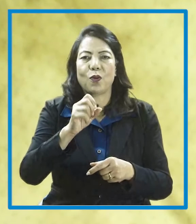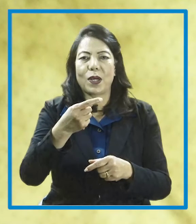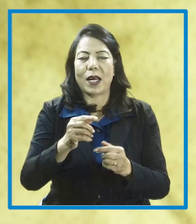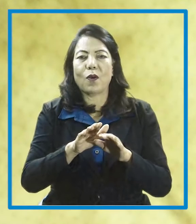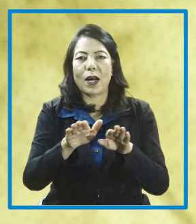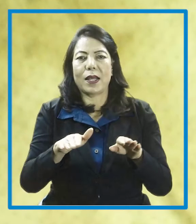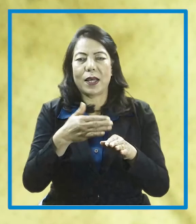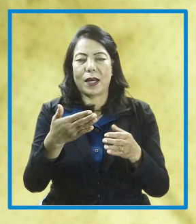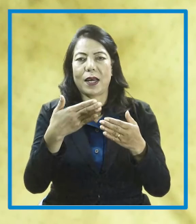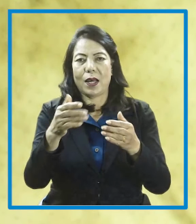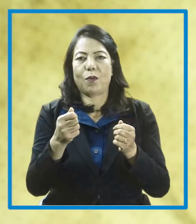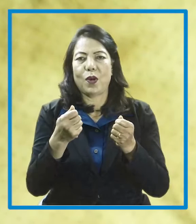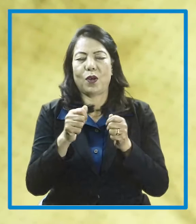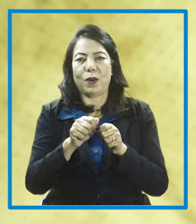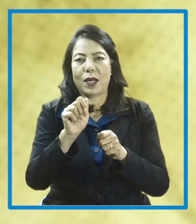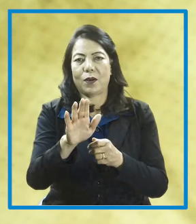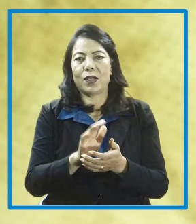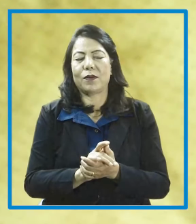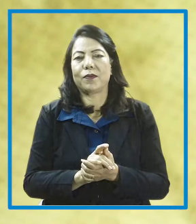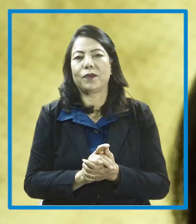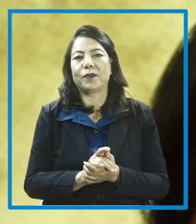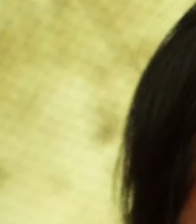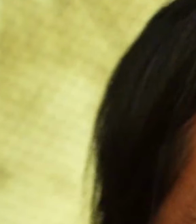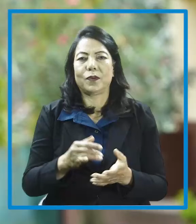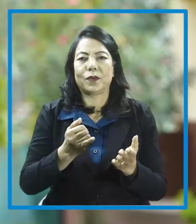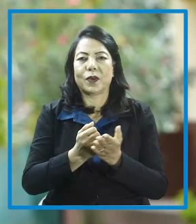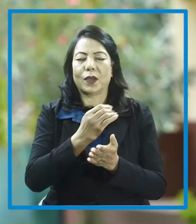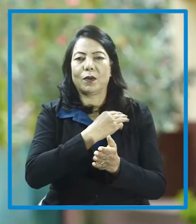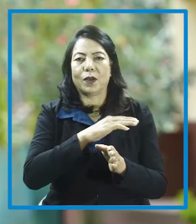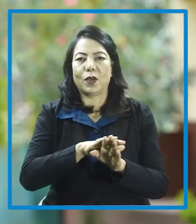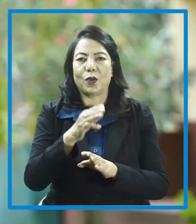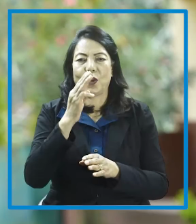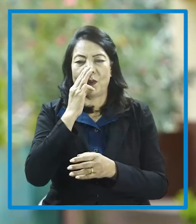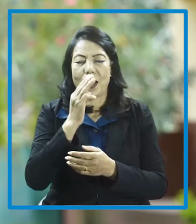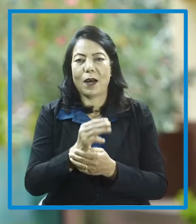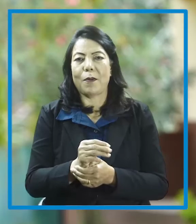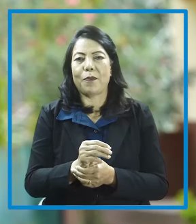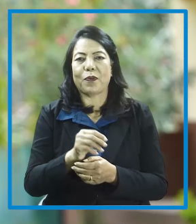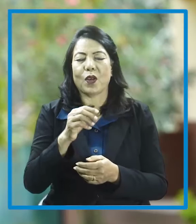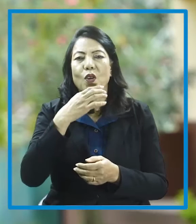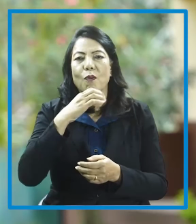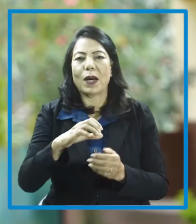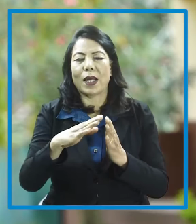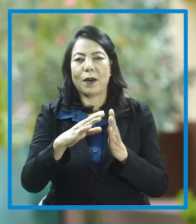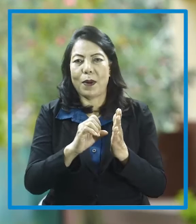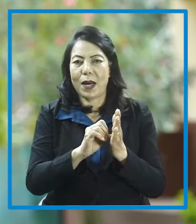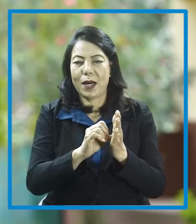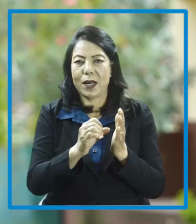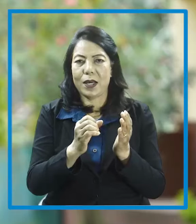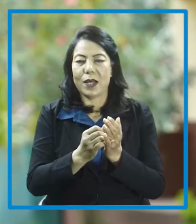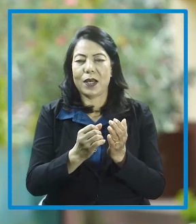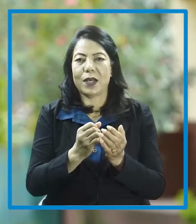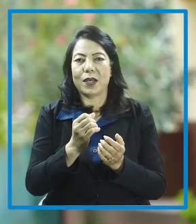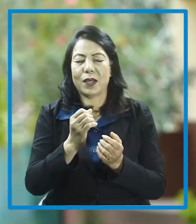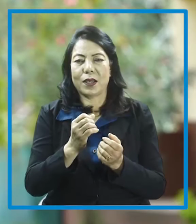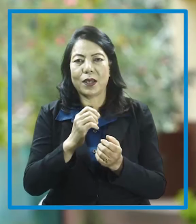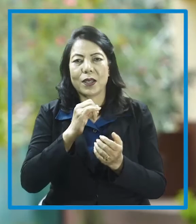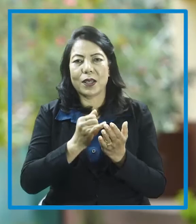र दिगोपनाको आधारलाई बलियो बनाएको छ। किसानहरूमा अनि यो बाख्रा पालन